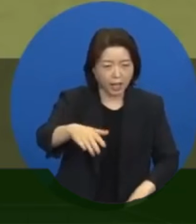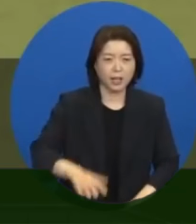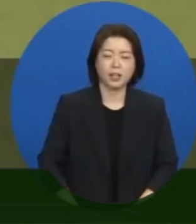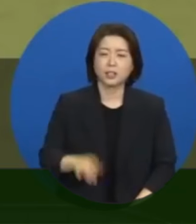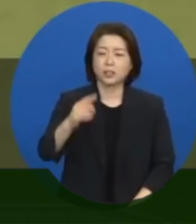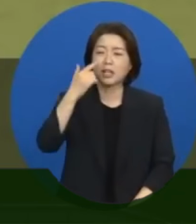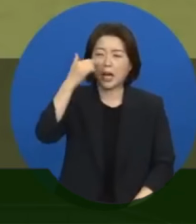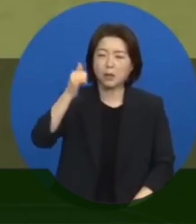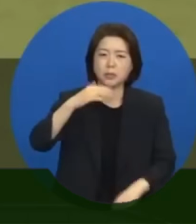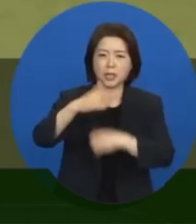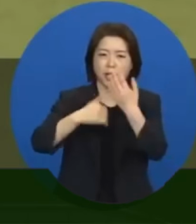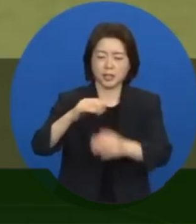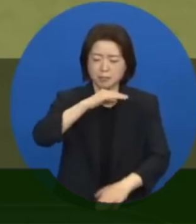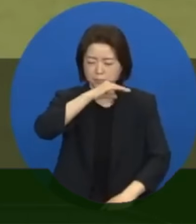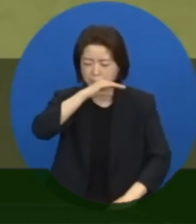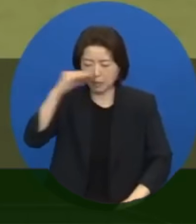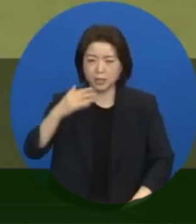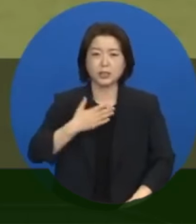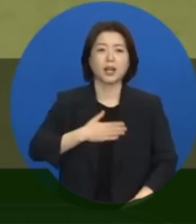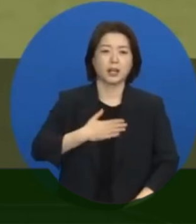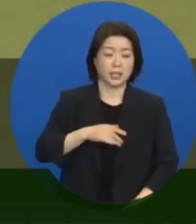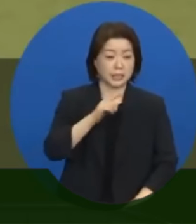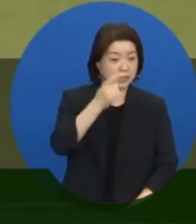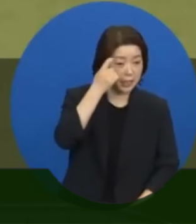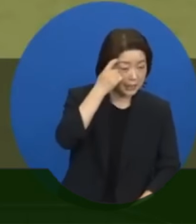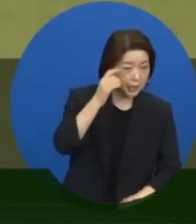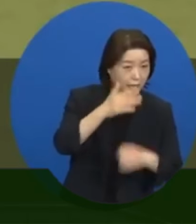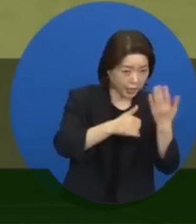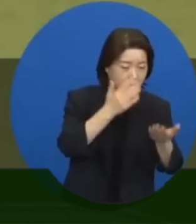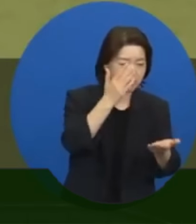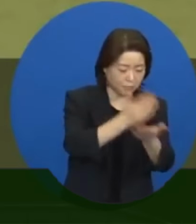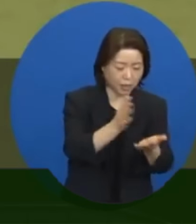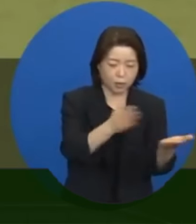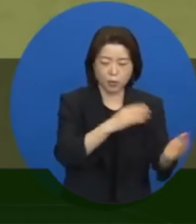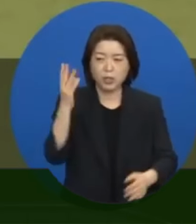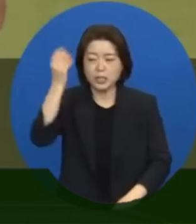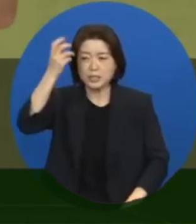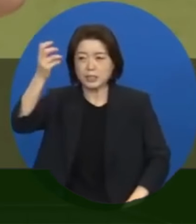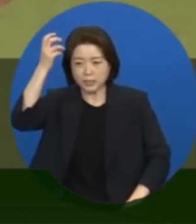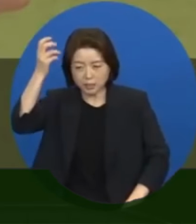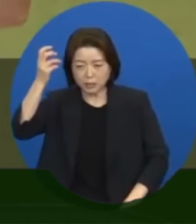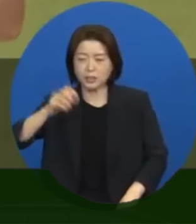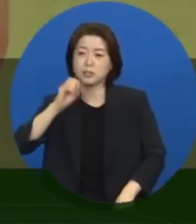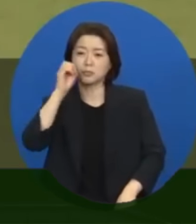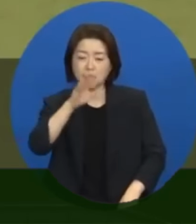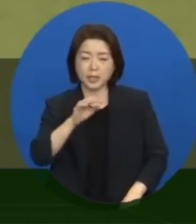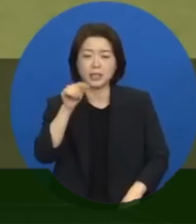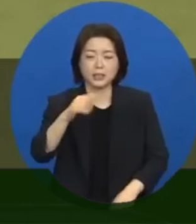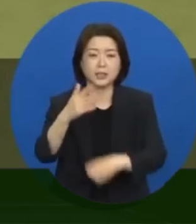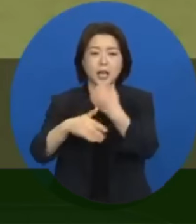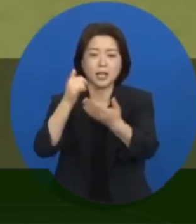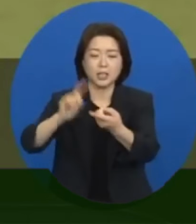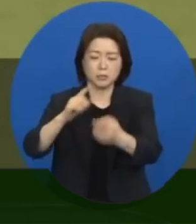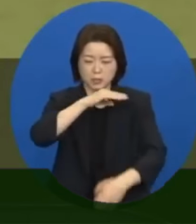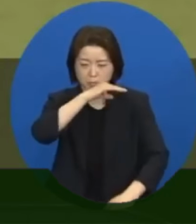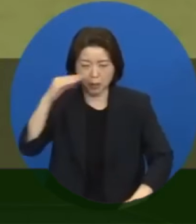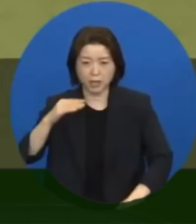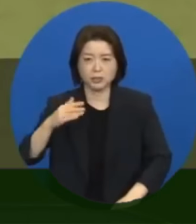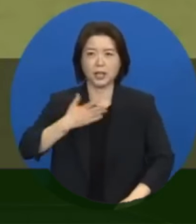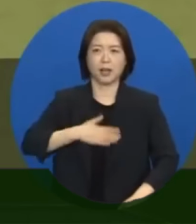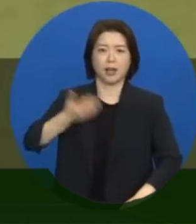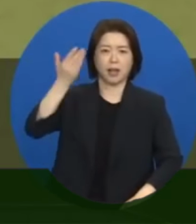솔로몬아가 생각하는 하나님 생각하지 말고 성경이 말하는 하나님 그대로 알아야 된다 바로 알거라 사랑이 있지만